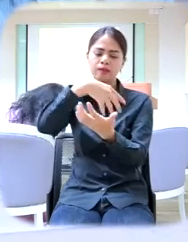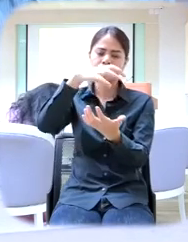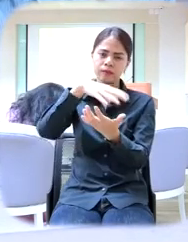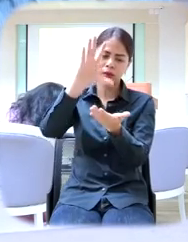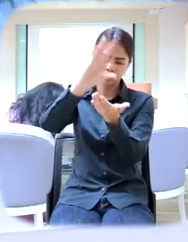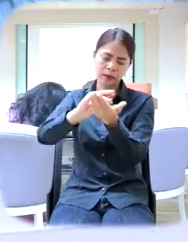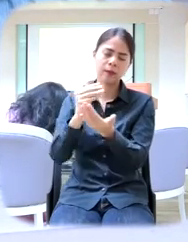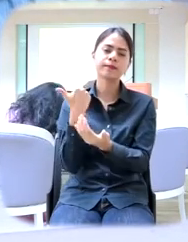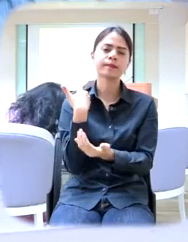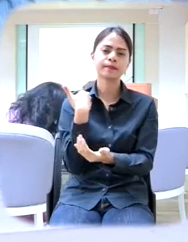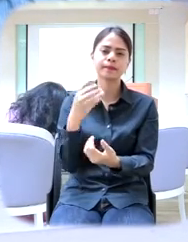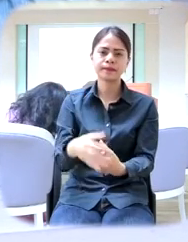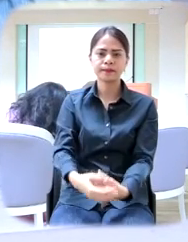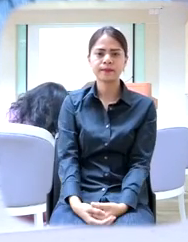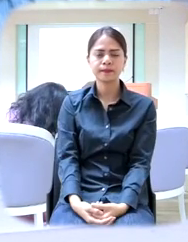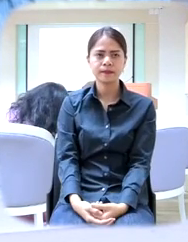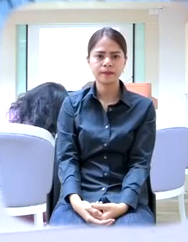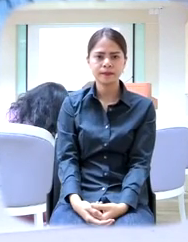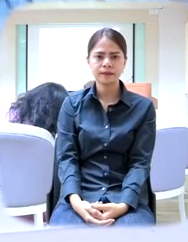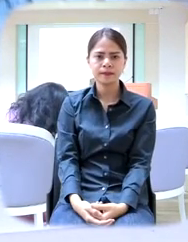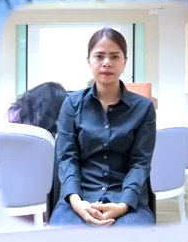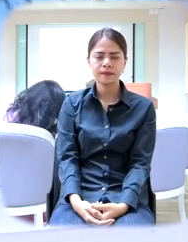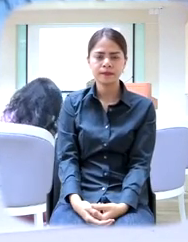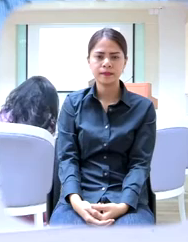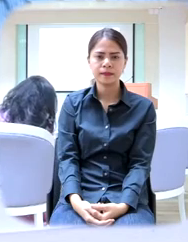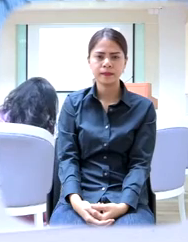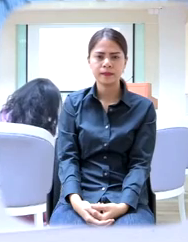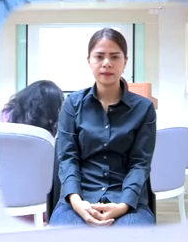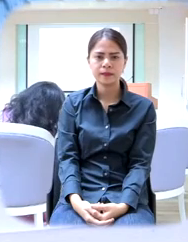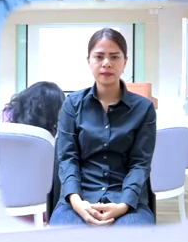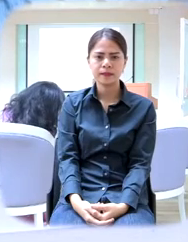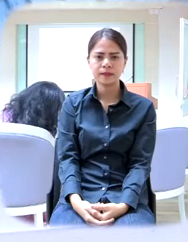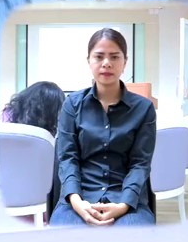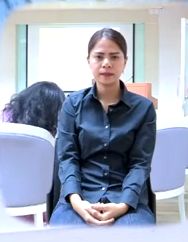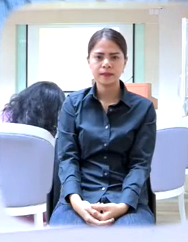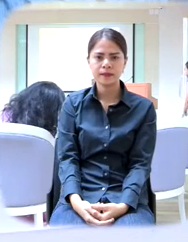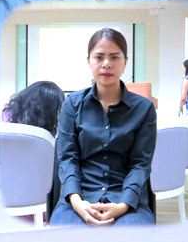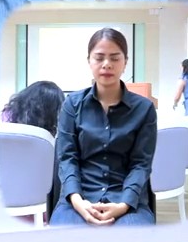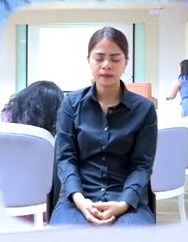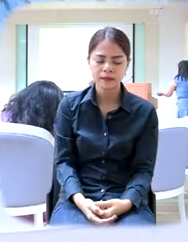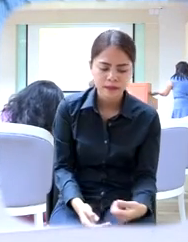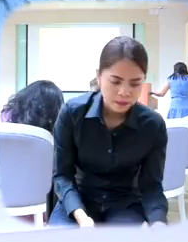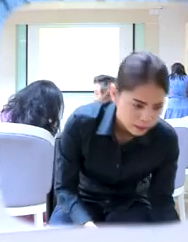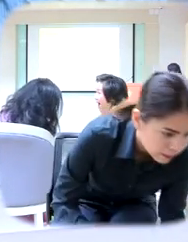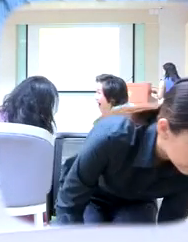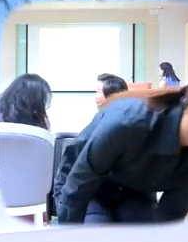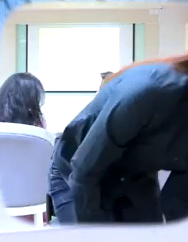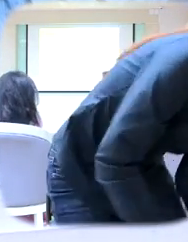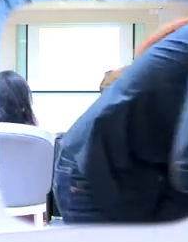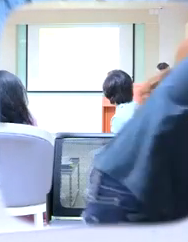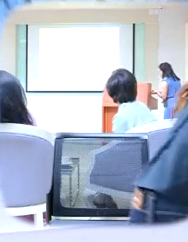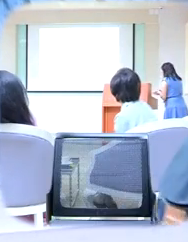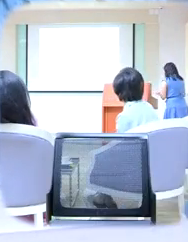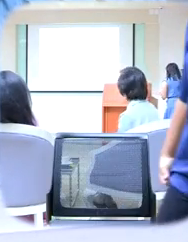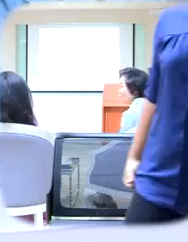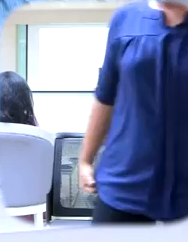an Pali edition in Roman script. There is a Devanagari